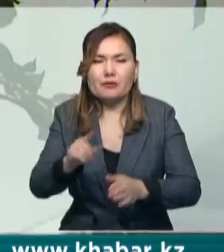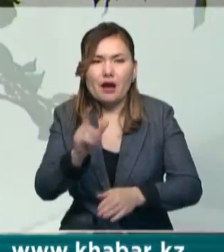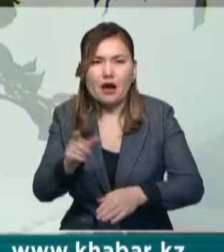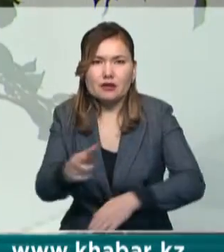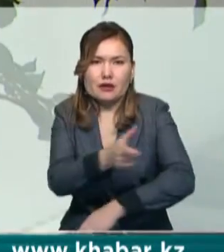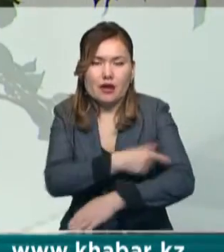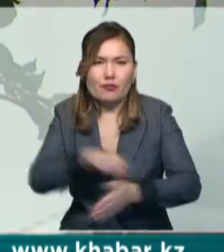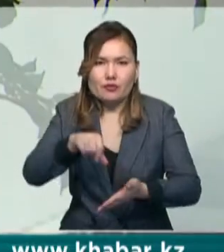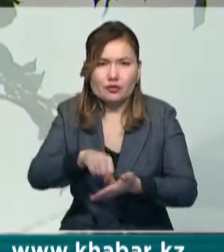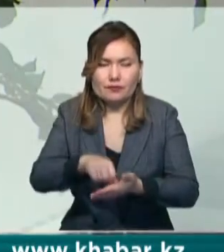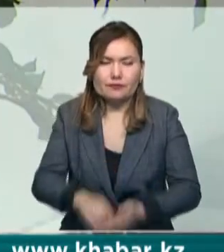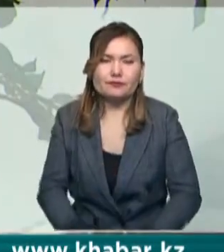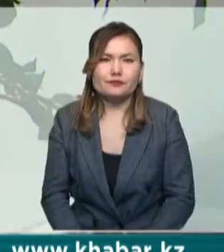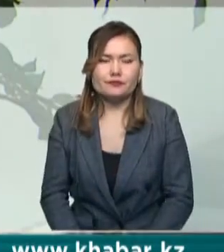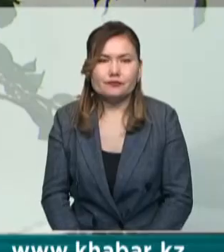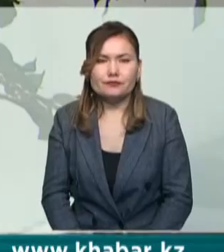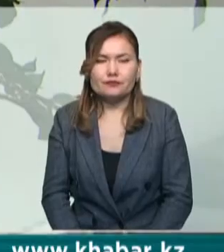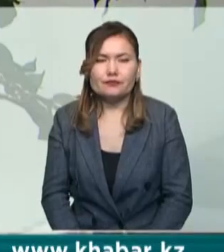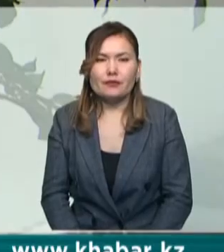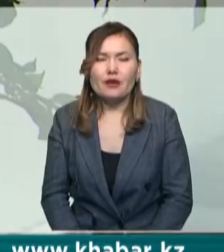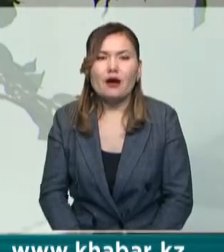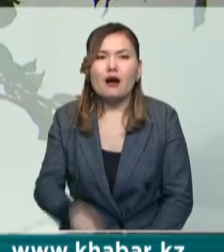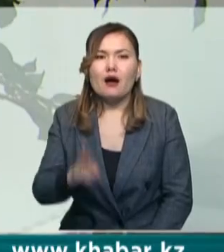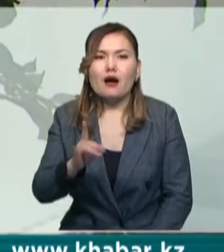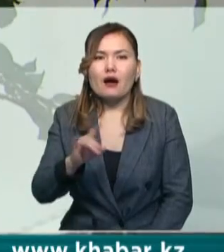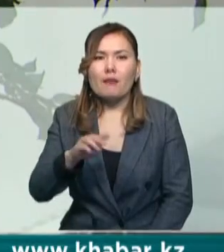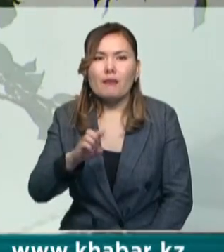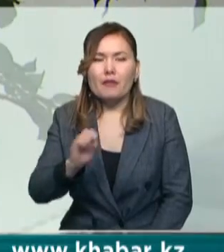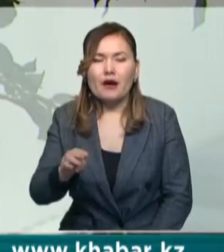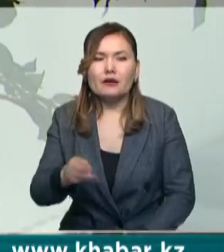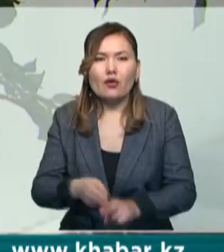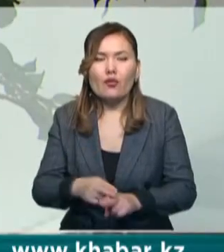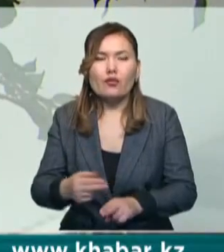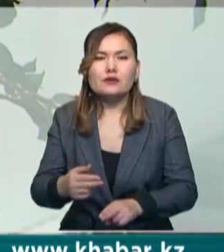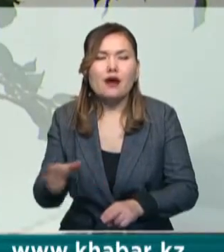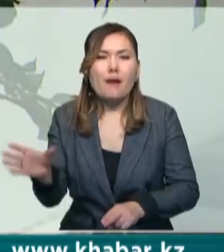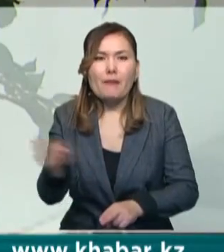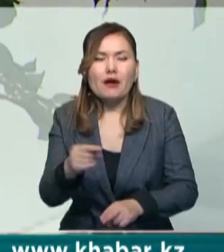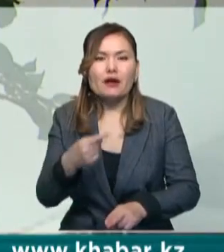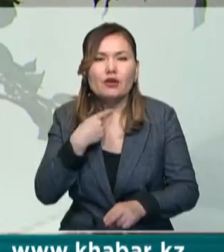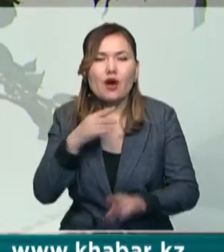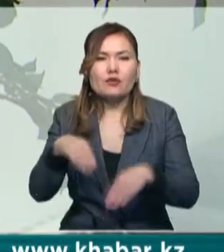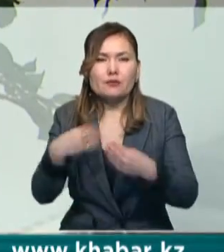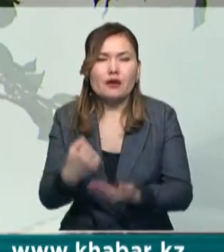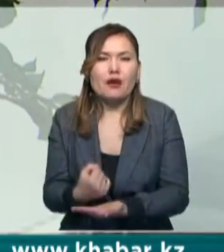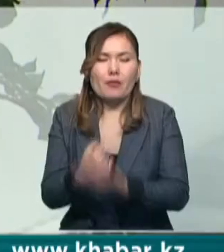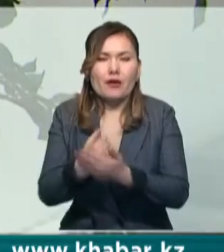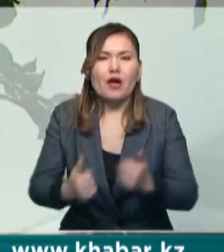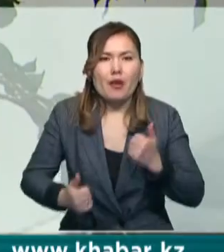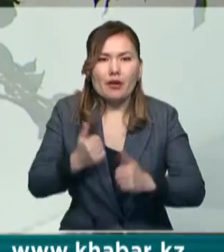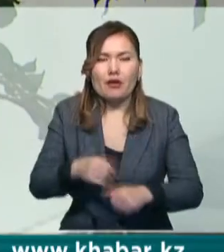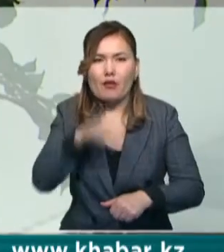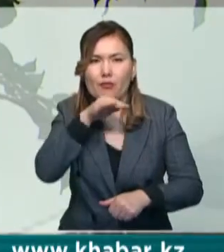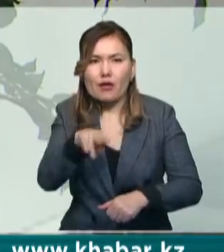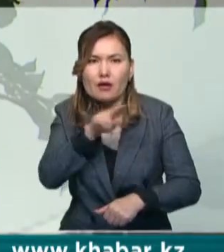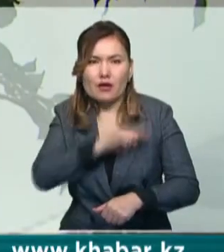Все проголосовали за Қымбатжан. Қымбат Хангелдинаның кандидатурасына барлығы бір ауыздан дауыс берді. Мұның өзі оның беделін, кәсіби маман